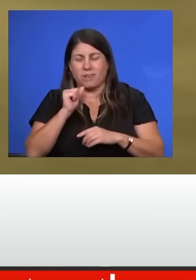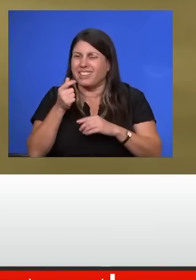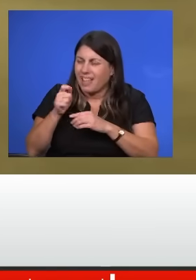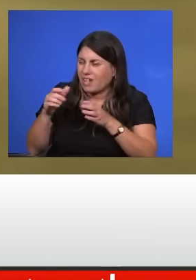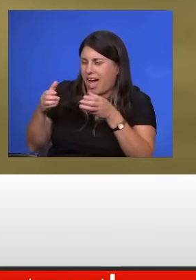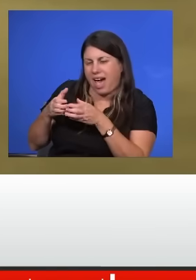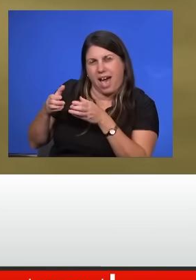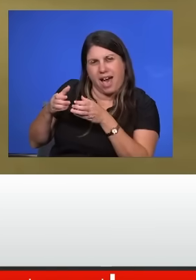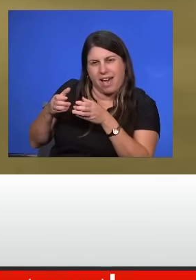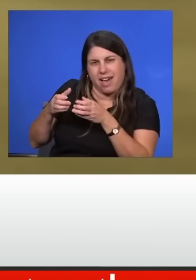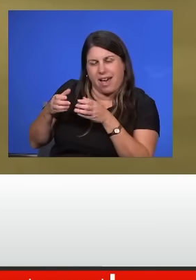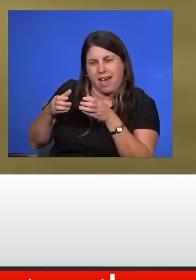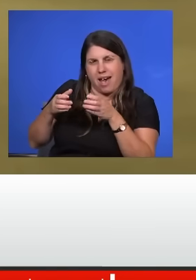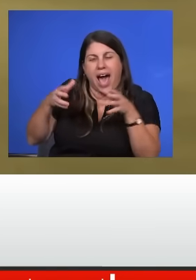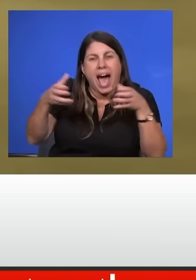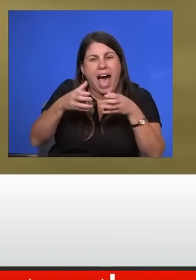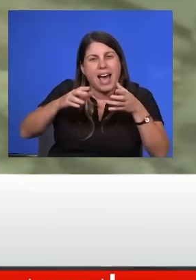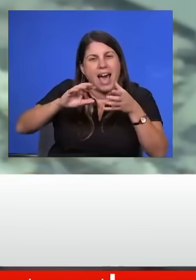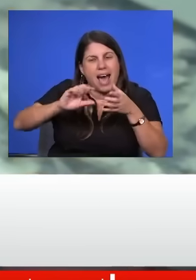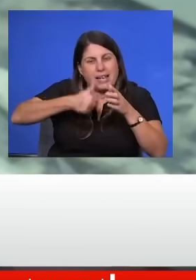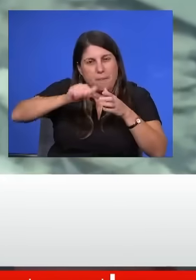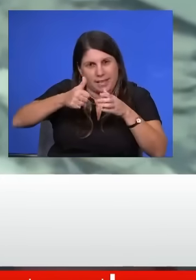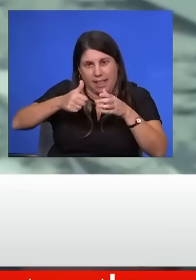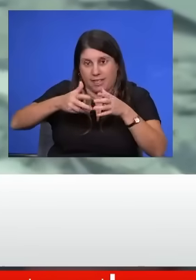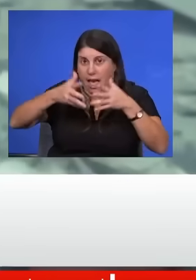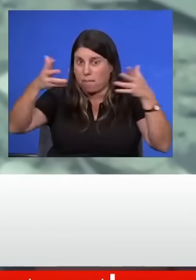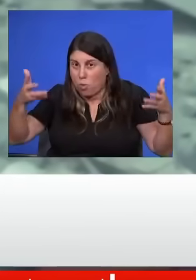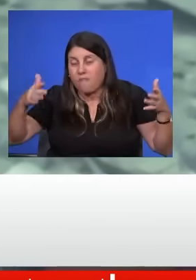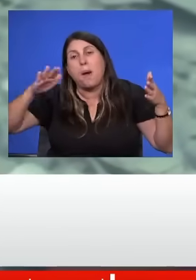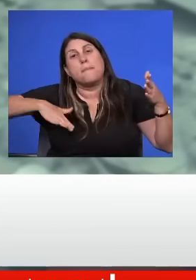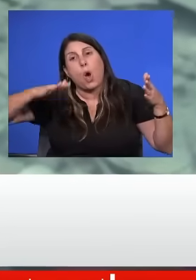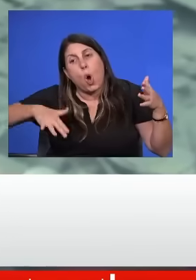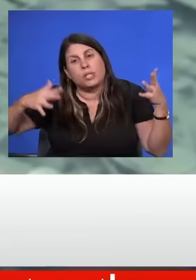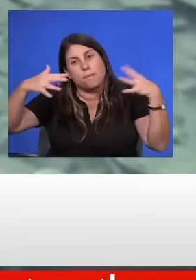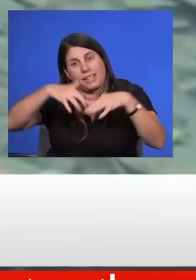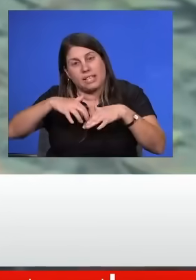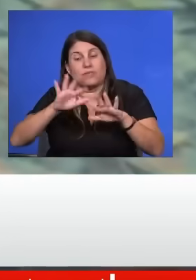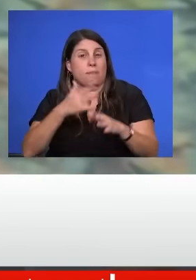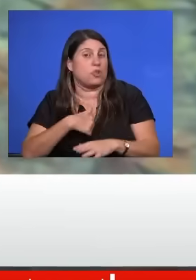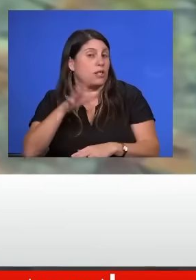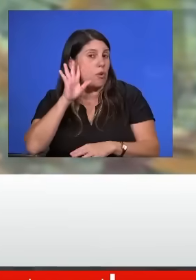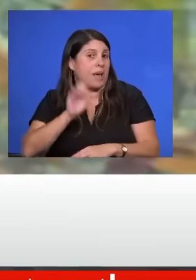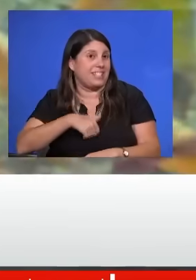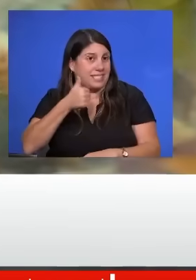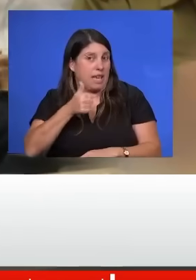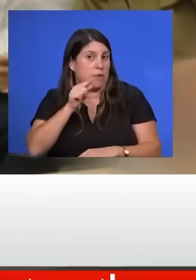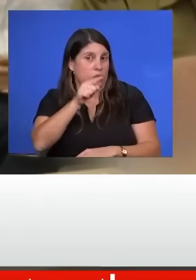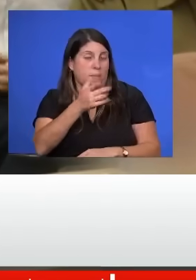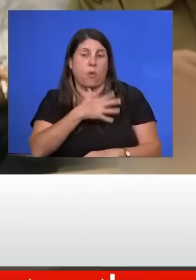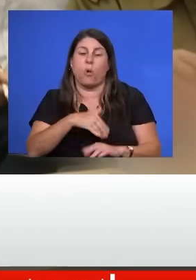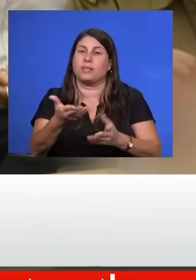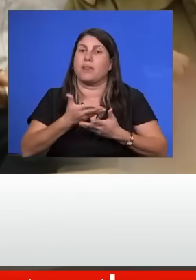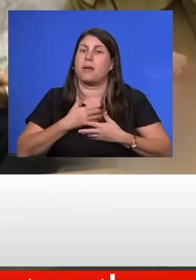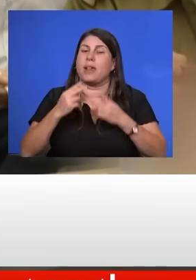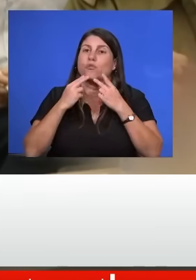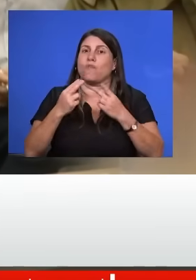המורחב מתכנס בתדירות הרבה פחות גבוהה ומשמעותית. ממה שאני שומעת משרים, שם הם רוצים לקבל תשובות לגבי שני